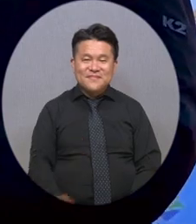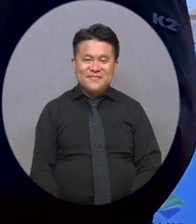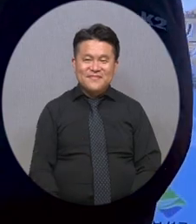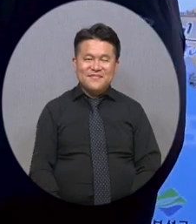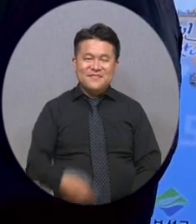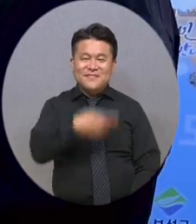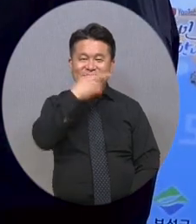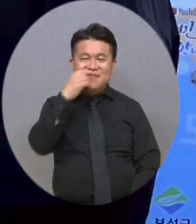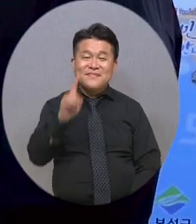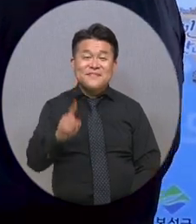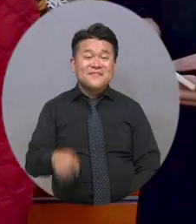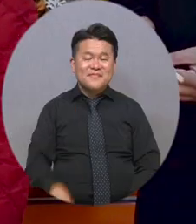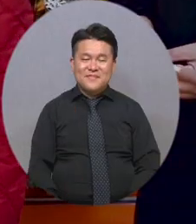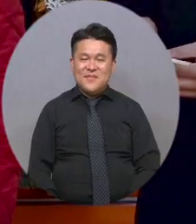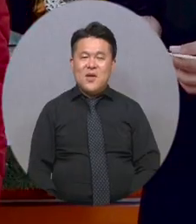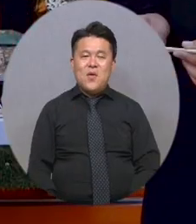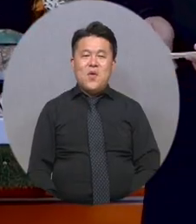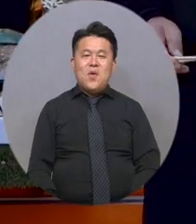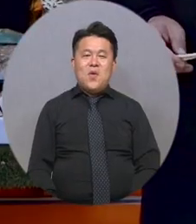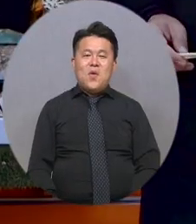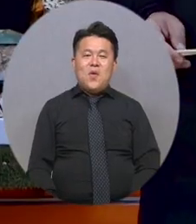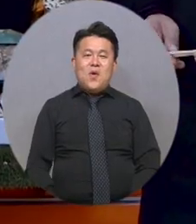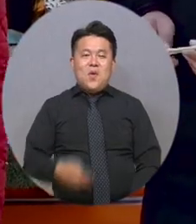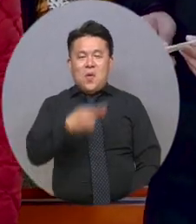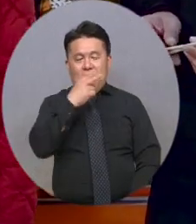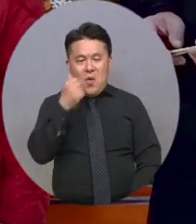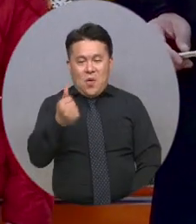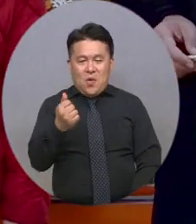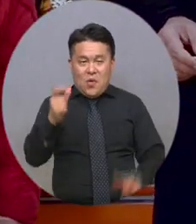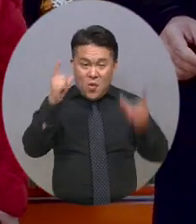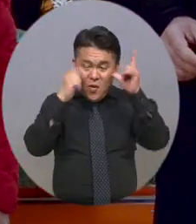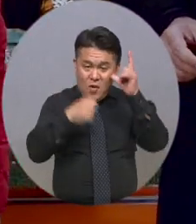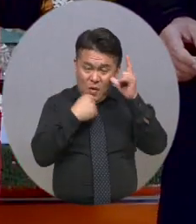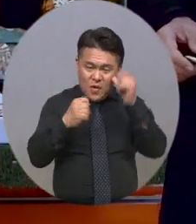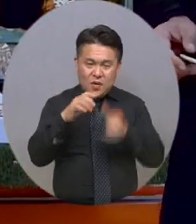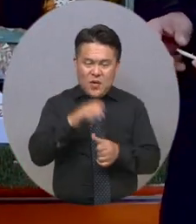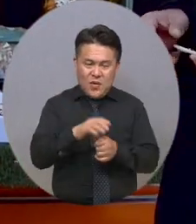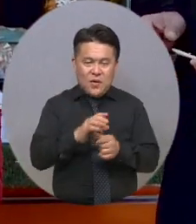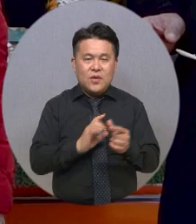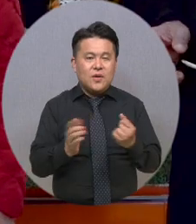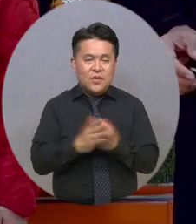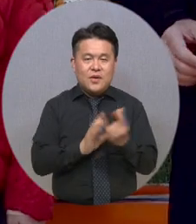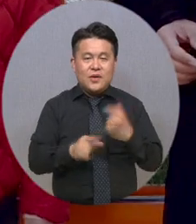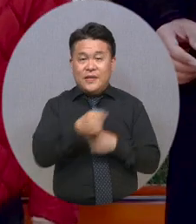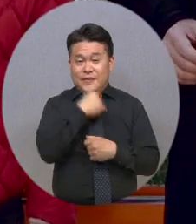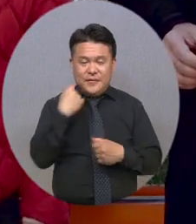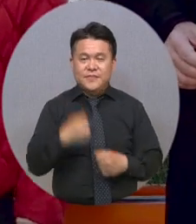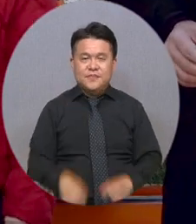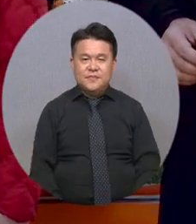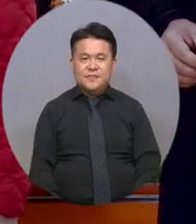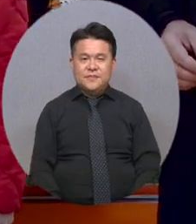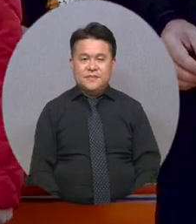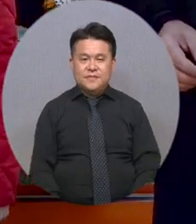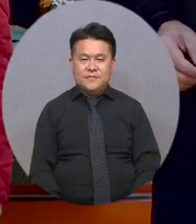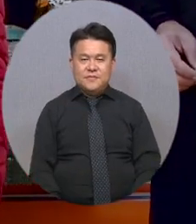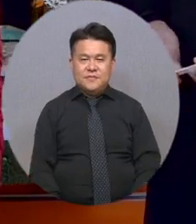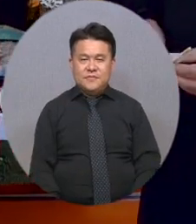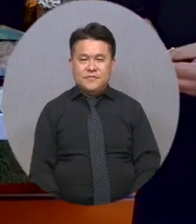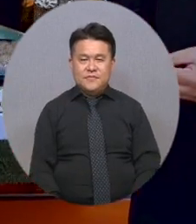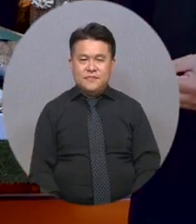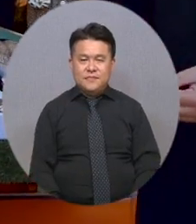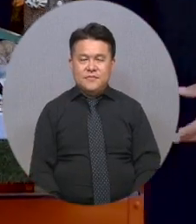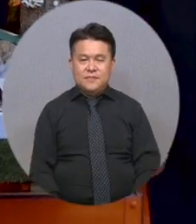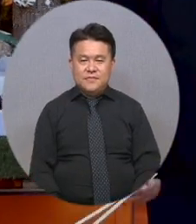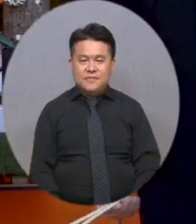표고 향이 어떠신지. 네? 표고 향이 어떠신지. 네. 한우 맛있는데 이 버섯이 있기 때문에 이렇게 네. 한우가 맛있는 것 같아요. 네. 버섯의 향이